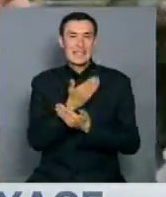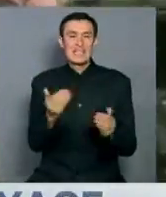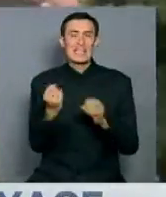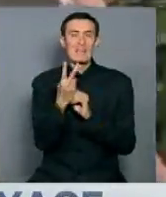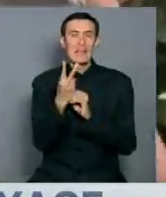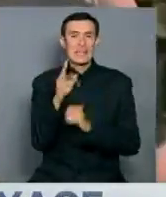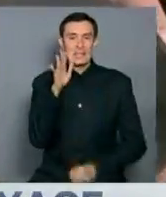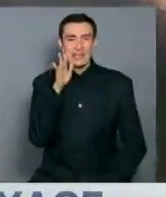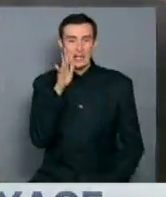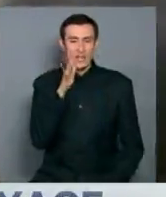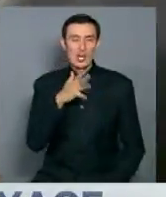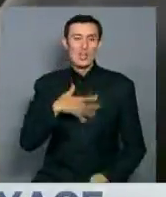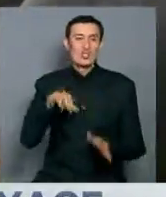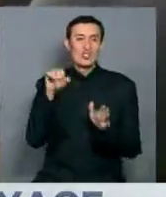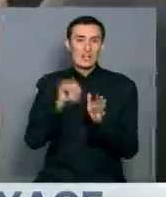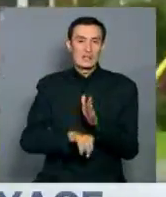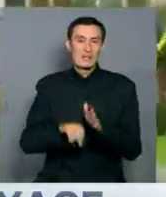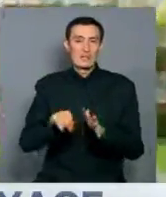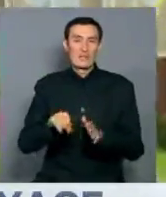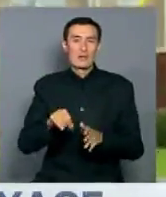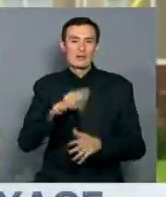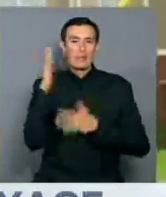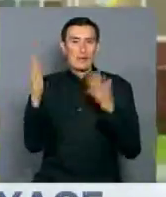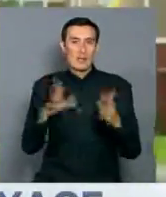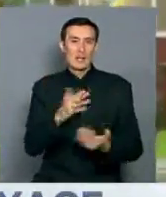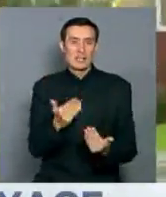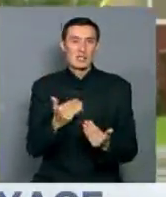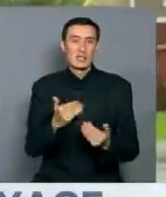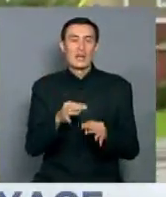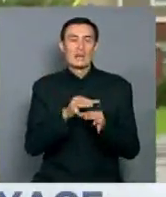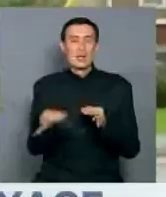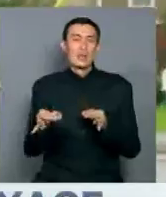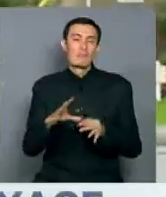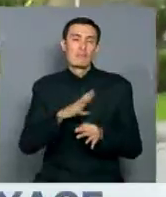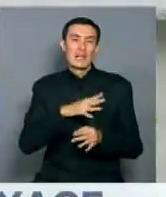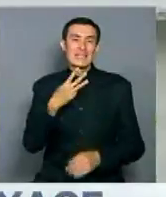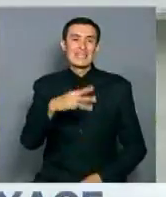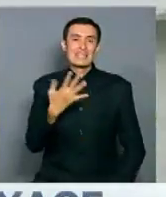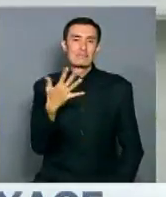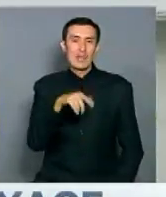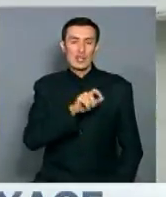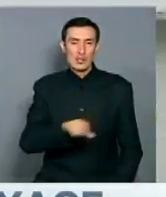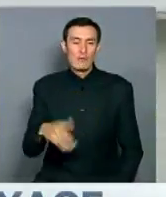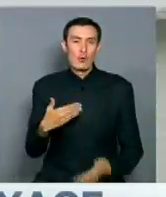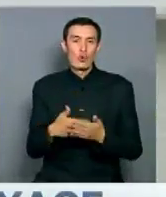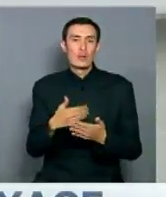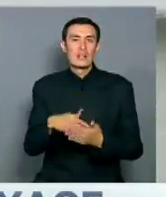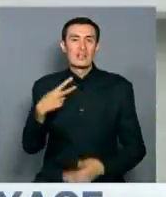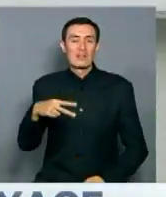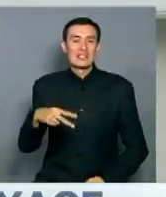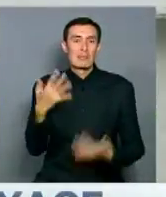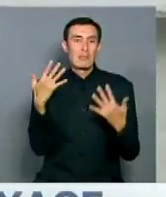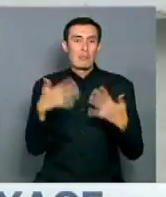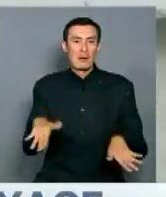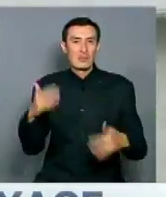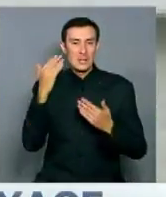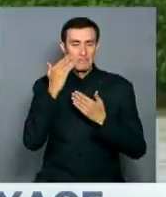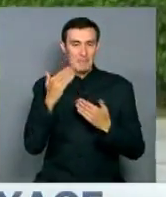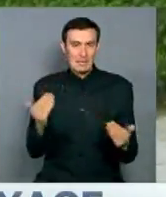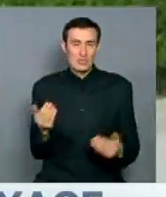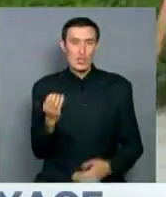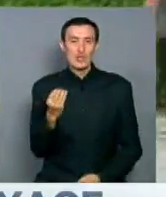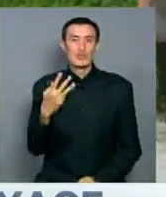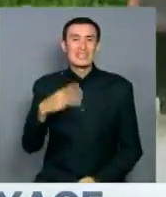последние 12 лет. Жертвами стихийного бедствия в Техасе и Луизиане стали 35 человек, около 20 числятся пропавшими без